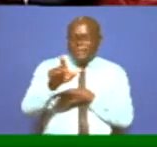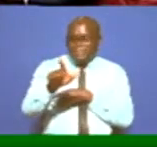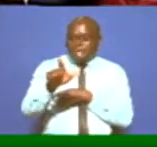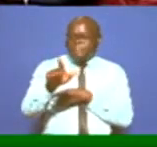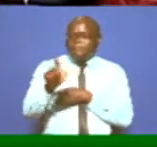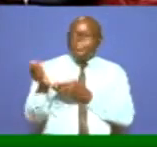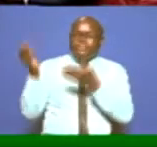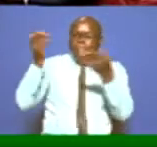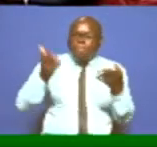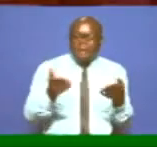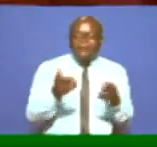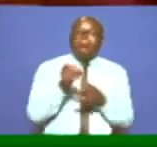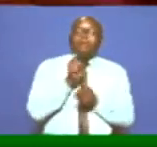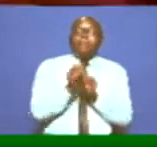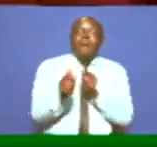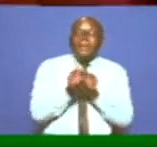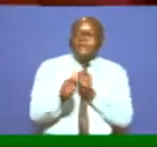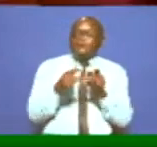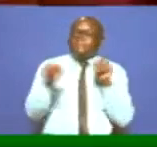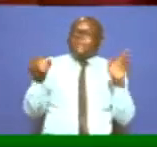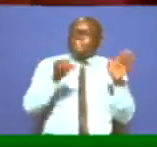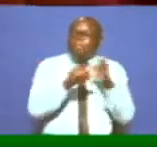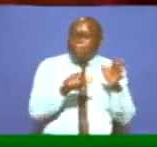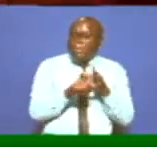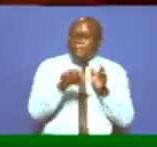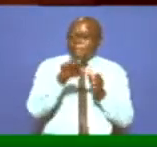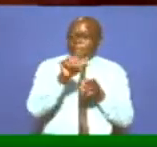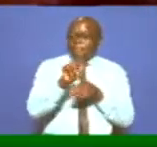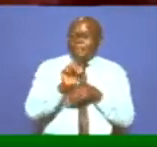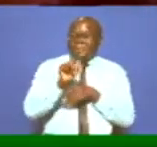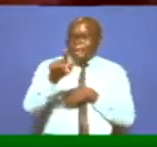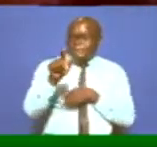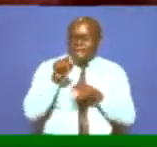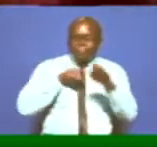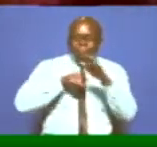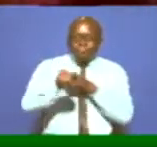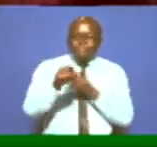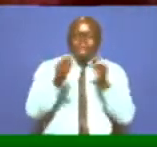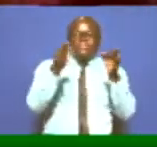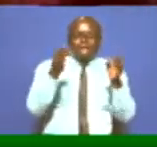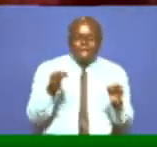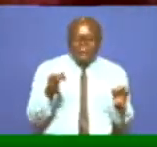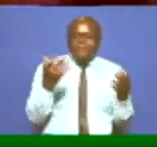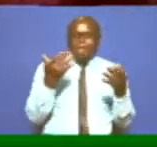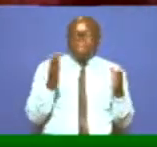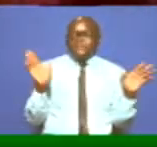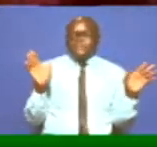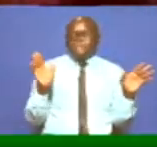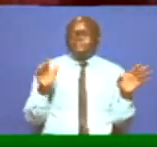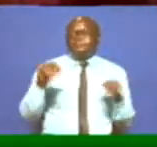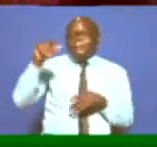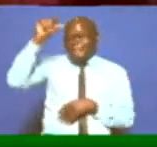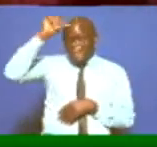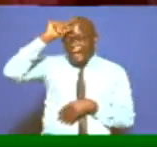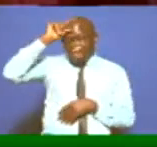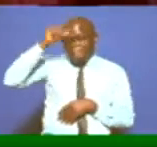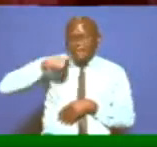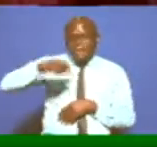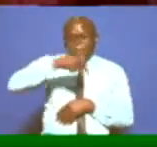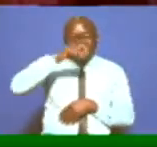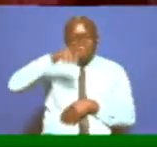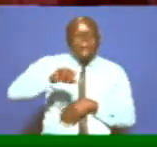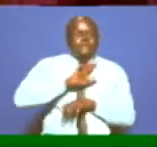Honorable Speaker. This is a sign that cartels have penetrated treasury. And Honorable Speaker, as the government, we should not